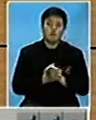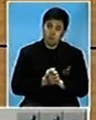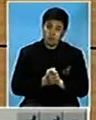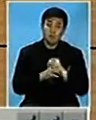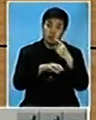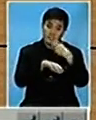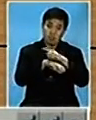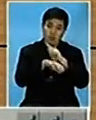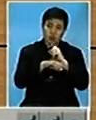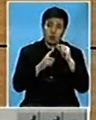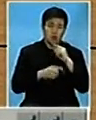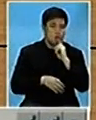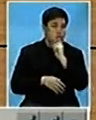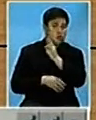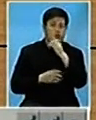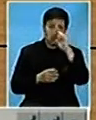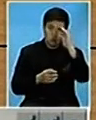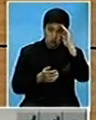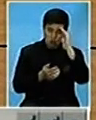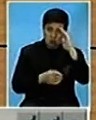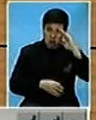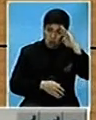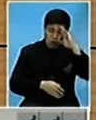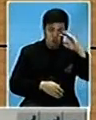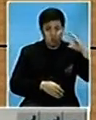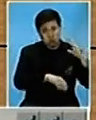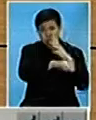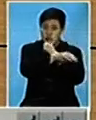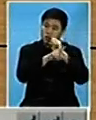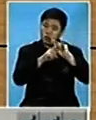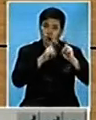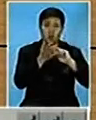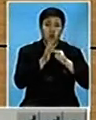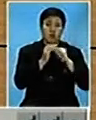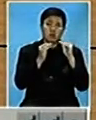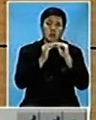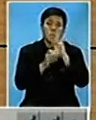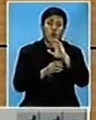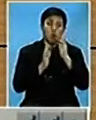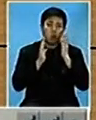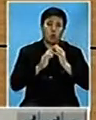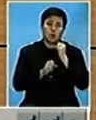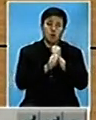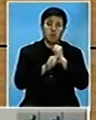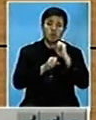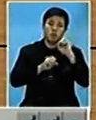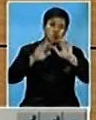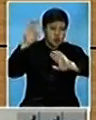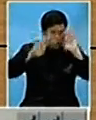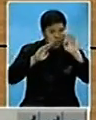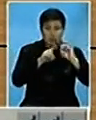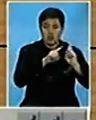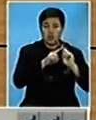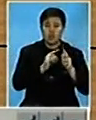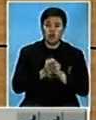การโจมตีทหารคณะรัฐประหารก็ว่าไปเถอะครับเป็นสิทธิอันชอบธรรมของนักประชาธิปไตยแต่เ